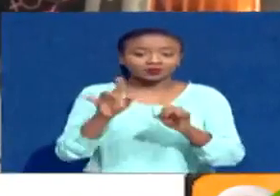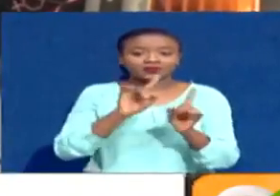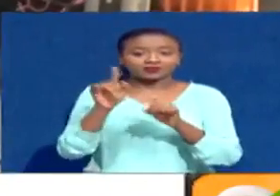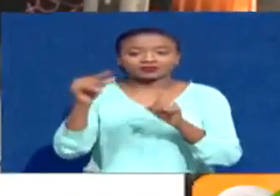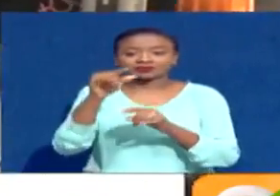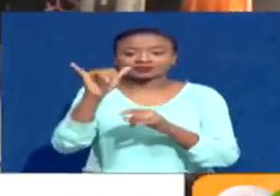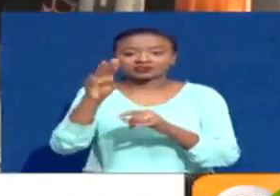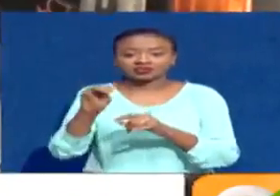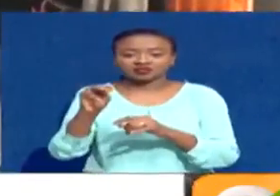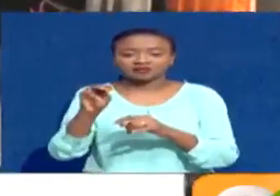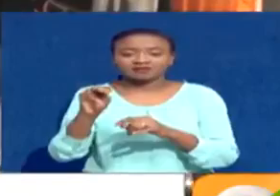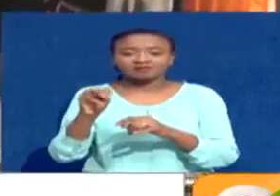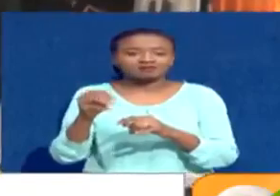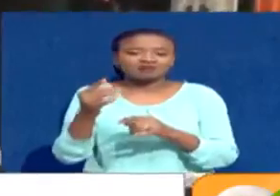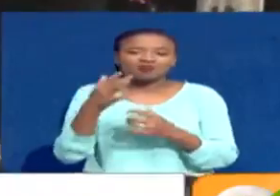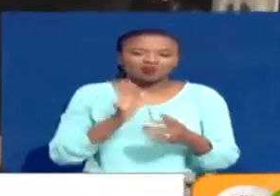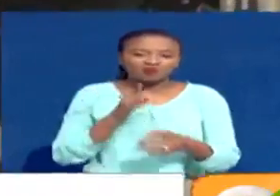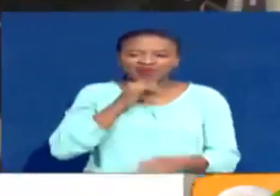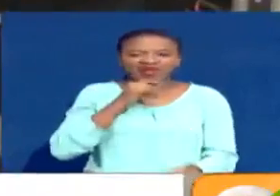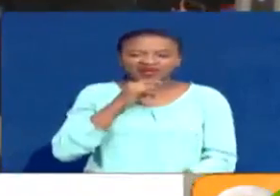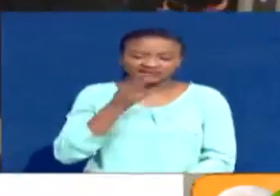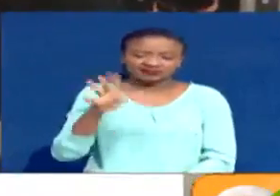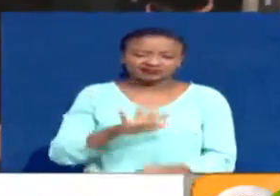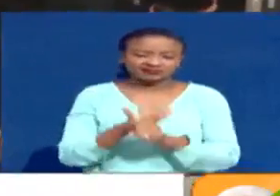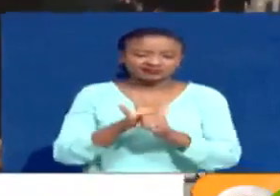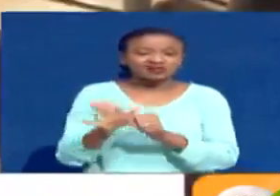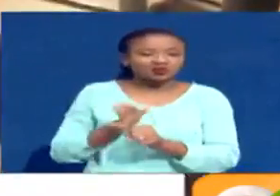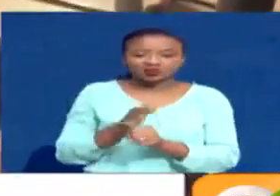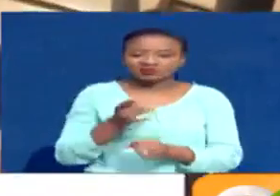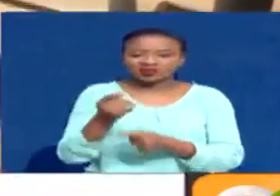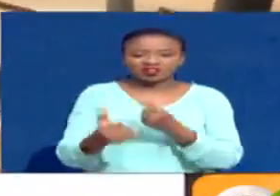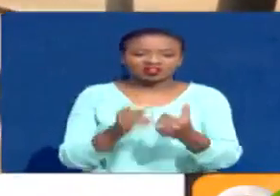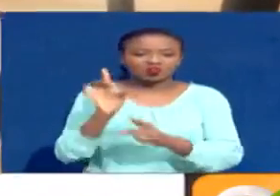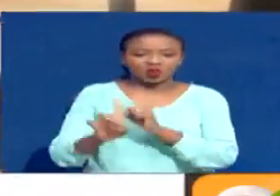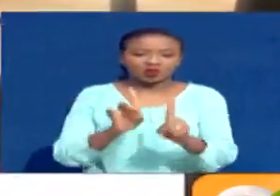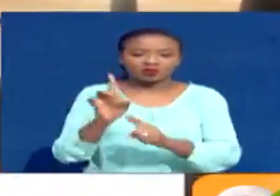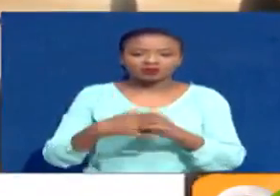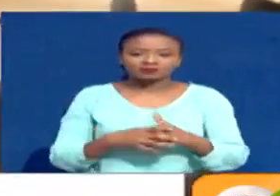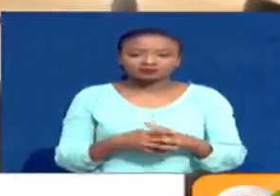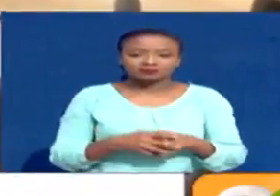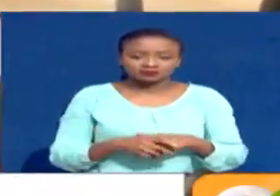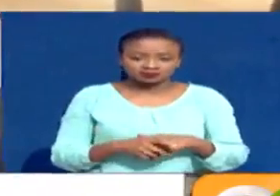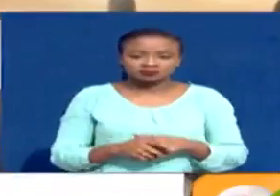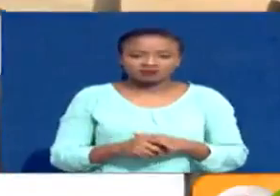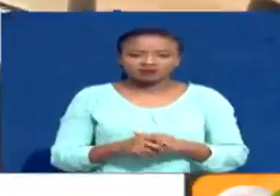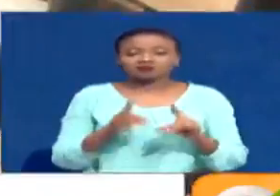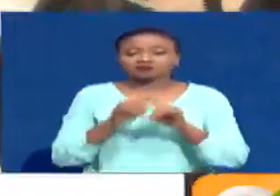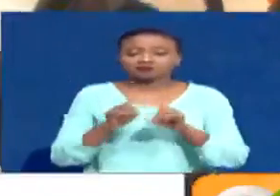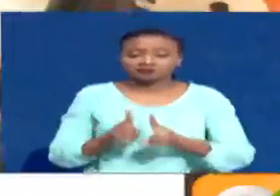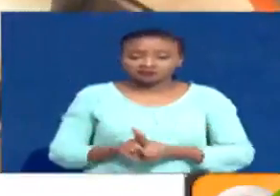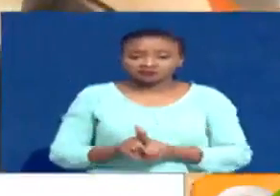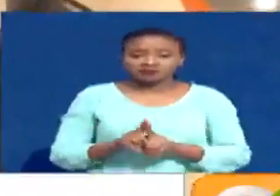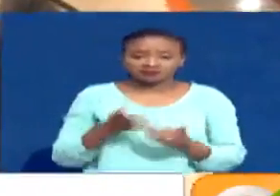wanaume, ilikuanga haikuwa vile ya wanawake kama saizi wenye tumeanza ku open eyes. Na niliona like kulikuwa na hiyo gap kidogo